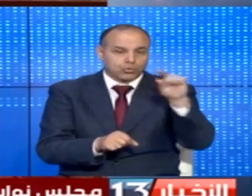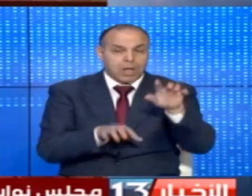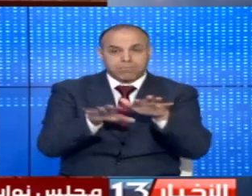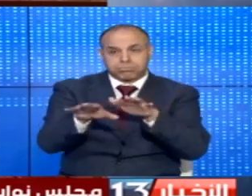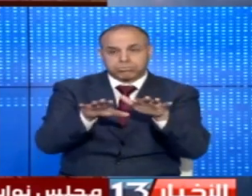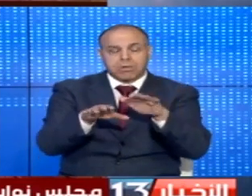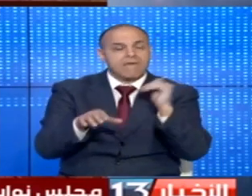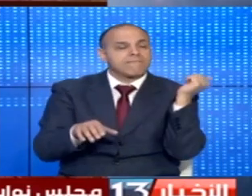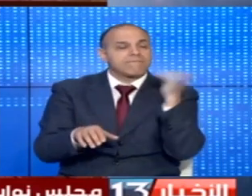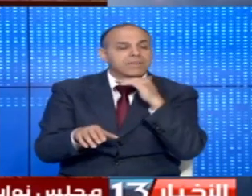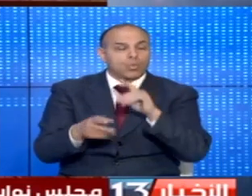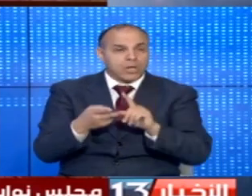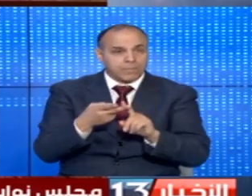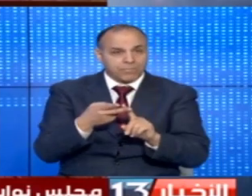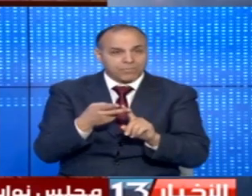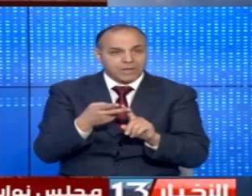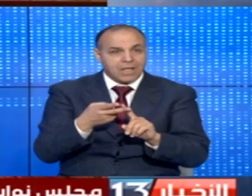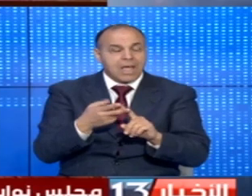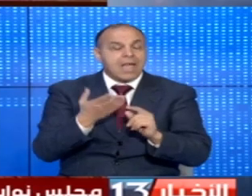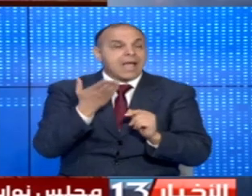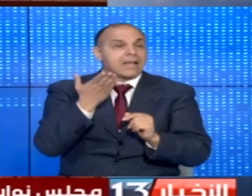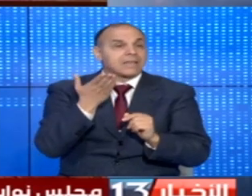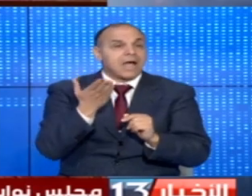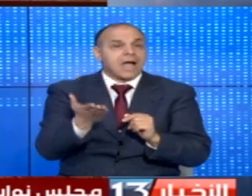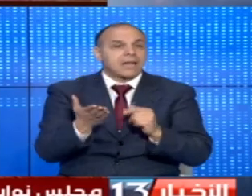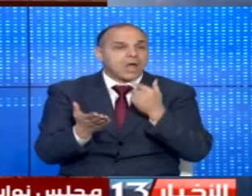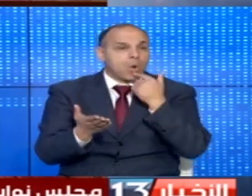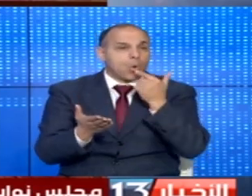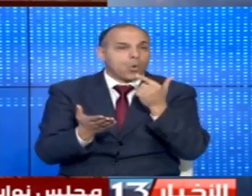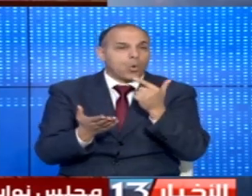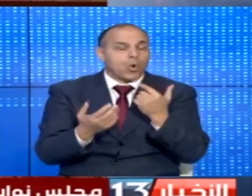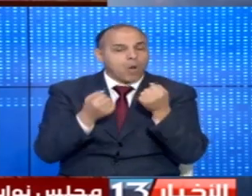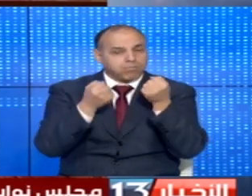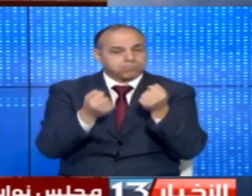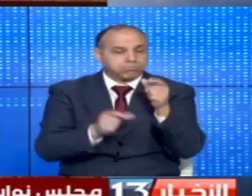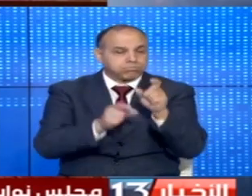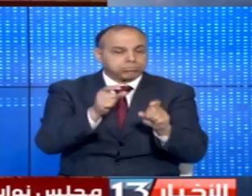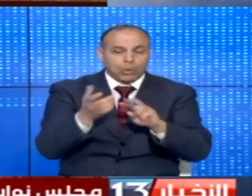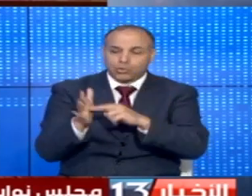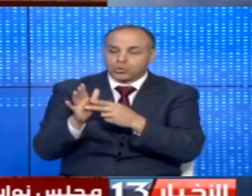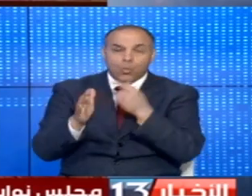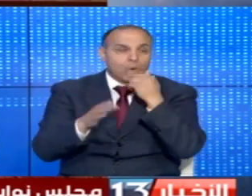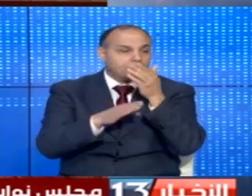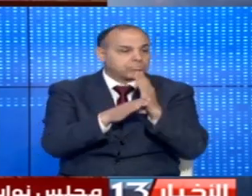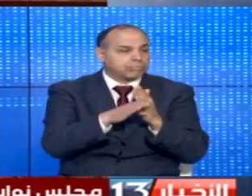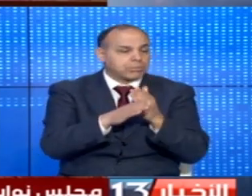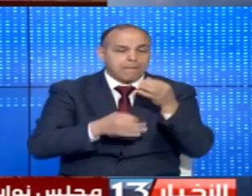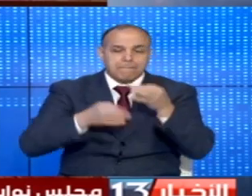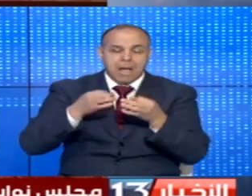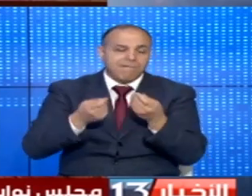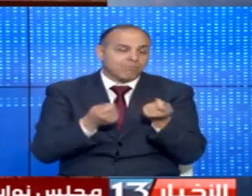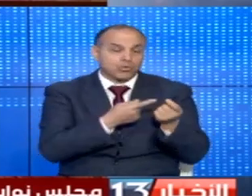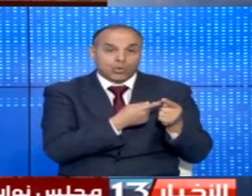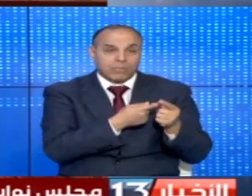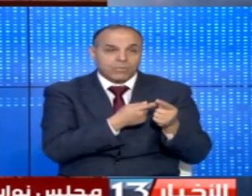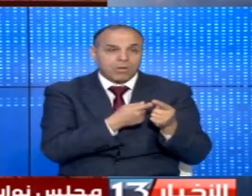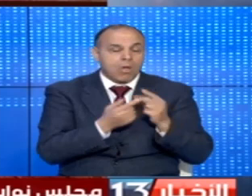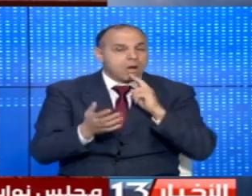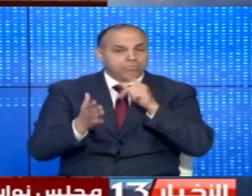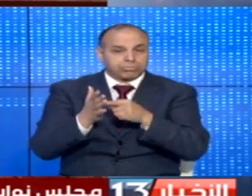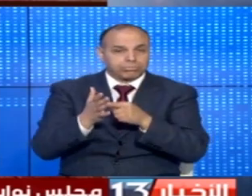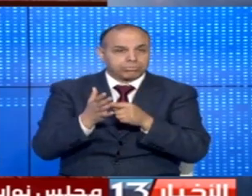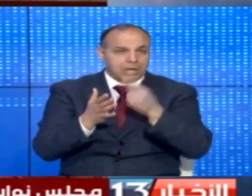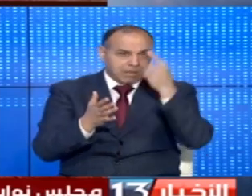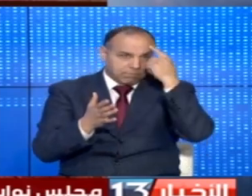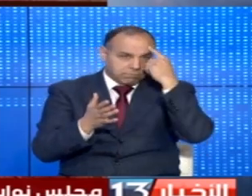العاجله على فرار القدرات البشريه واللوجستيه للخطه القضاء المالي واقرار مبدا